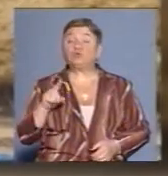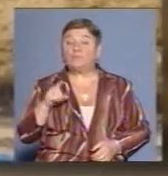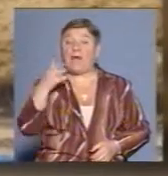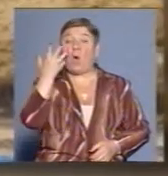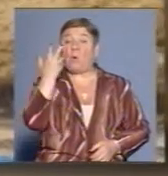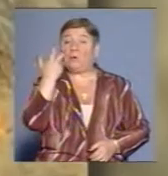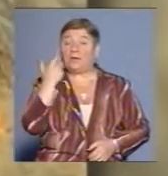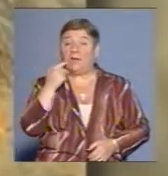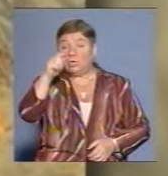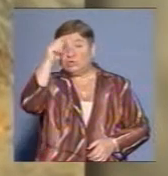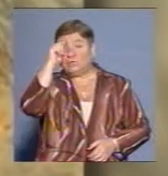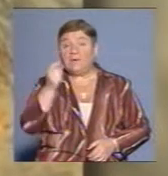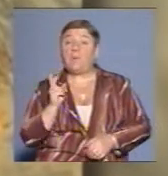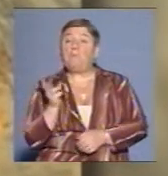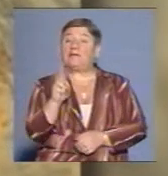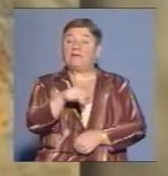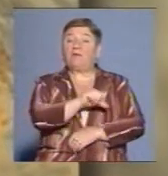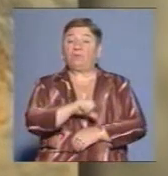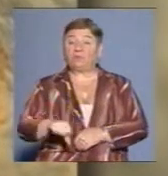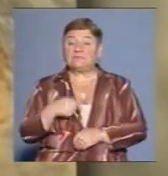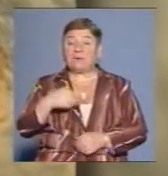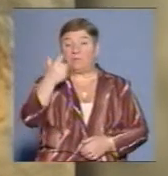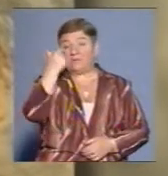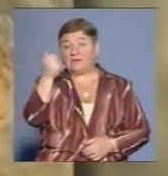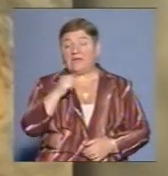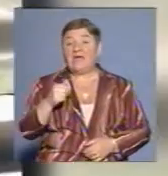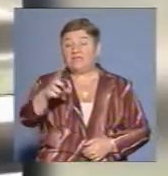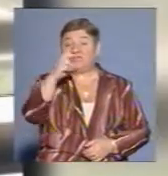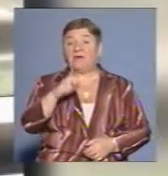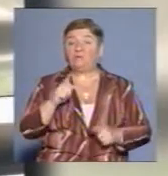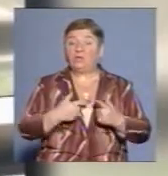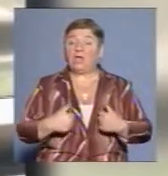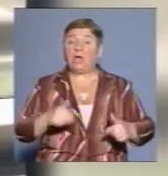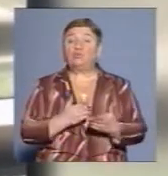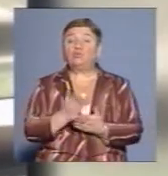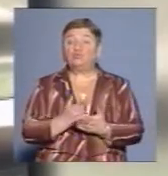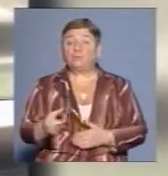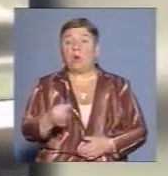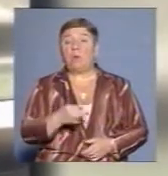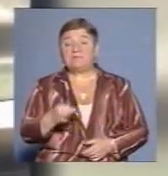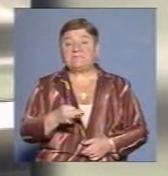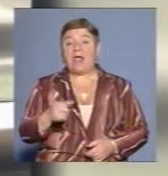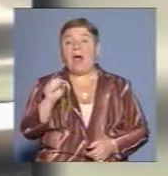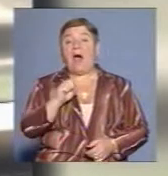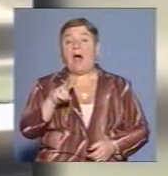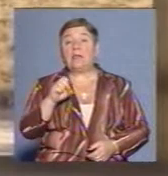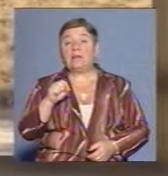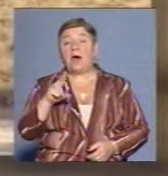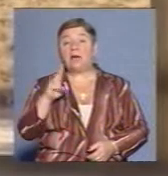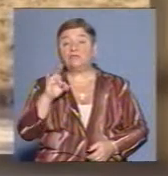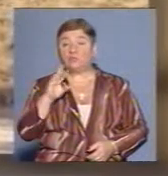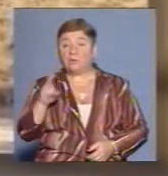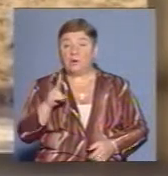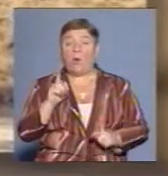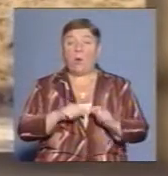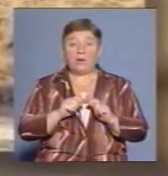перетинав кордон в пункті пропуску Лужанка. Про це повідомила речниця Державної фіскальної служби в області Алла Дацюк. Крім того, під час поглибленого